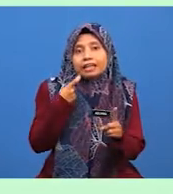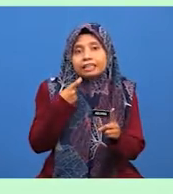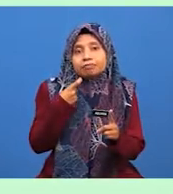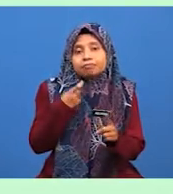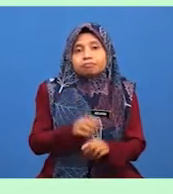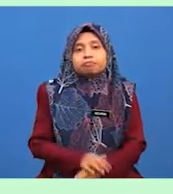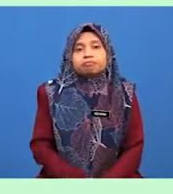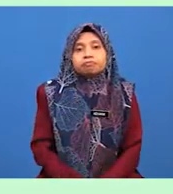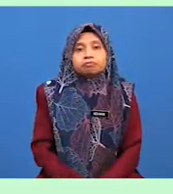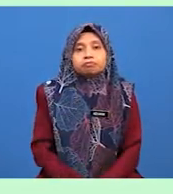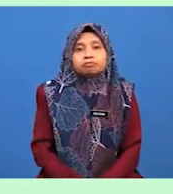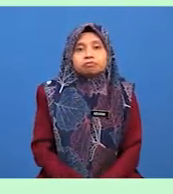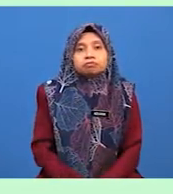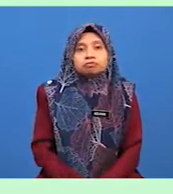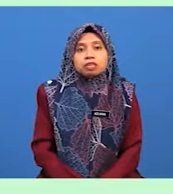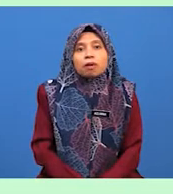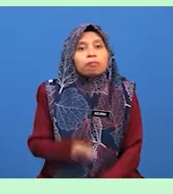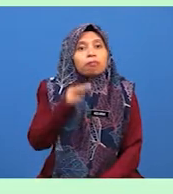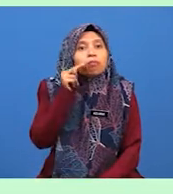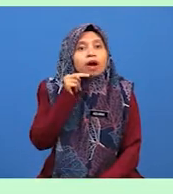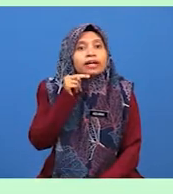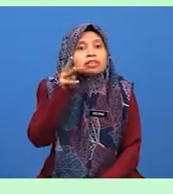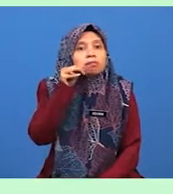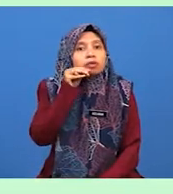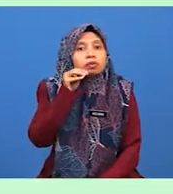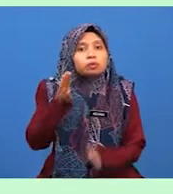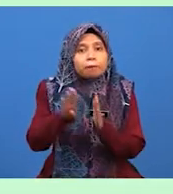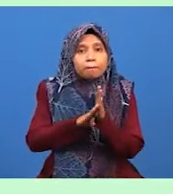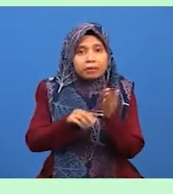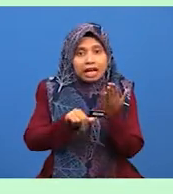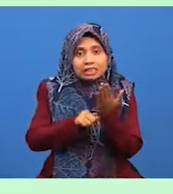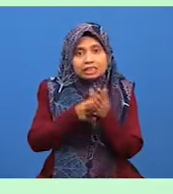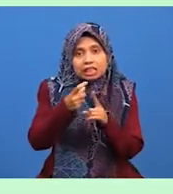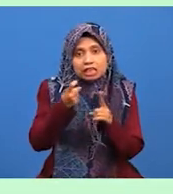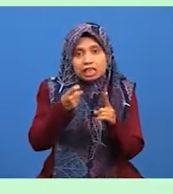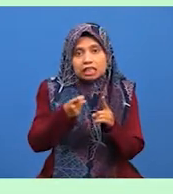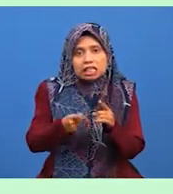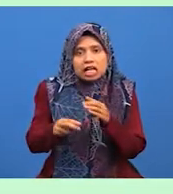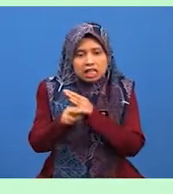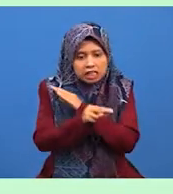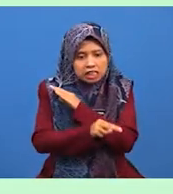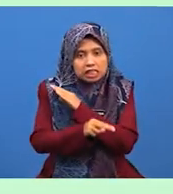dari. Puan Melur berasal dari negeri Johor.